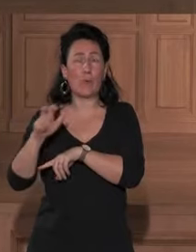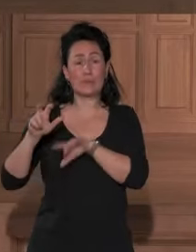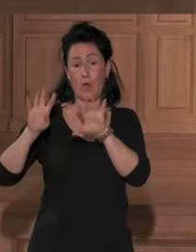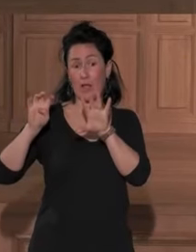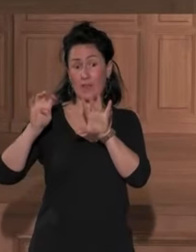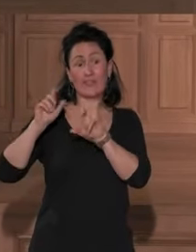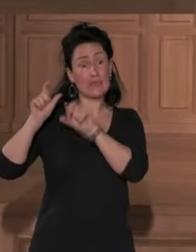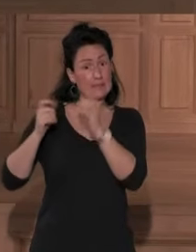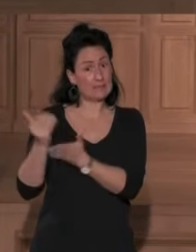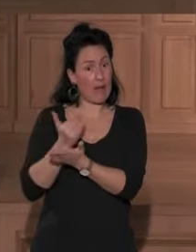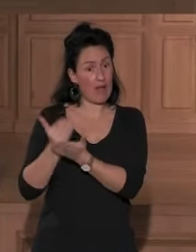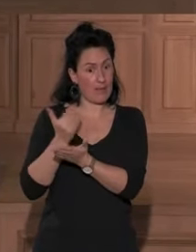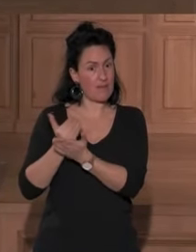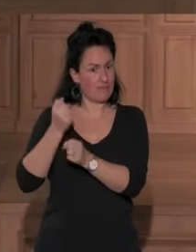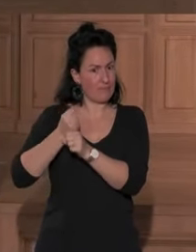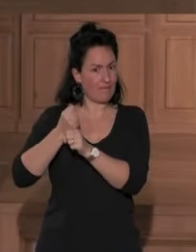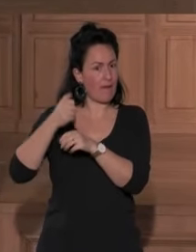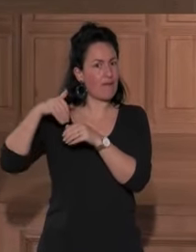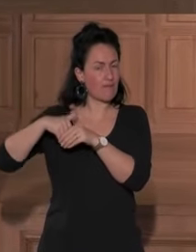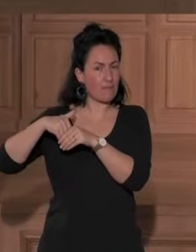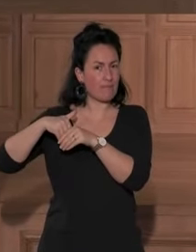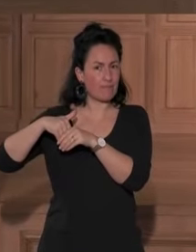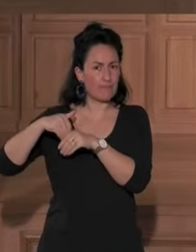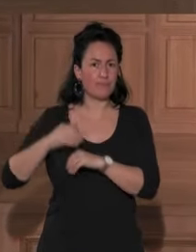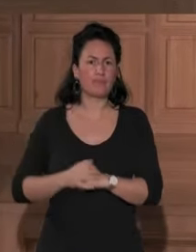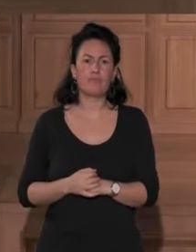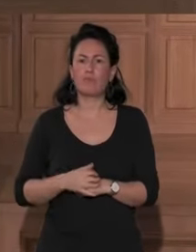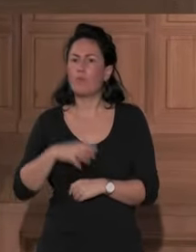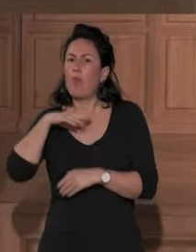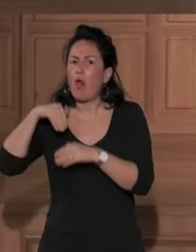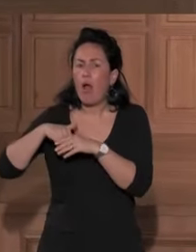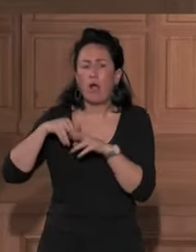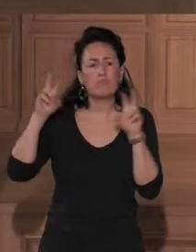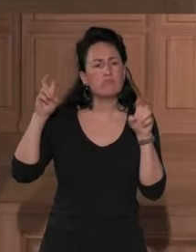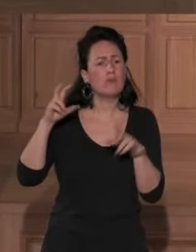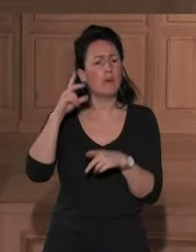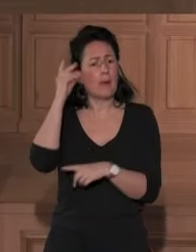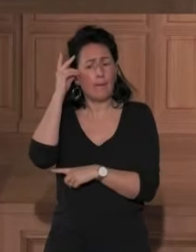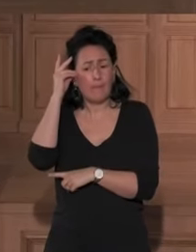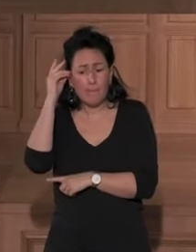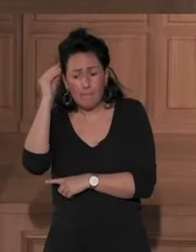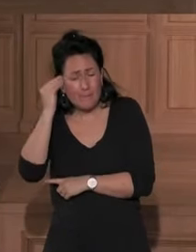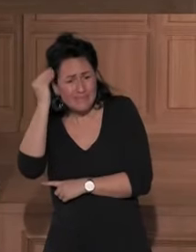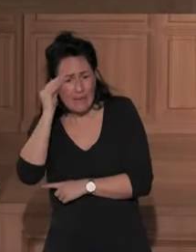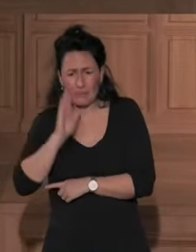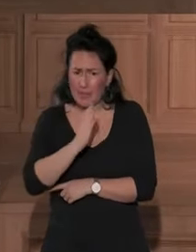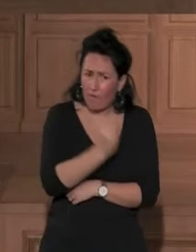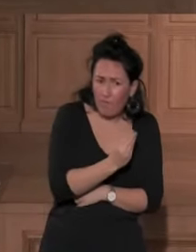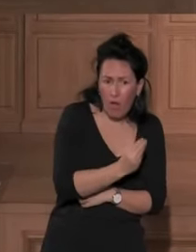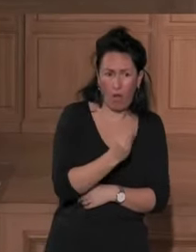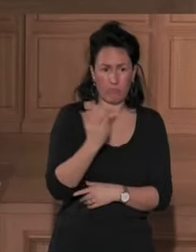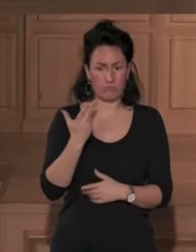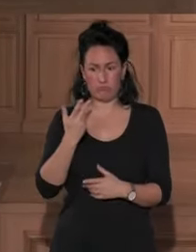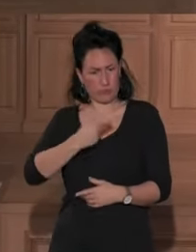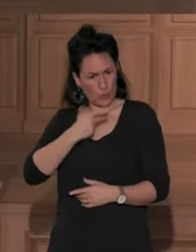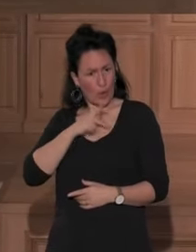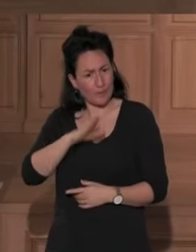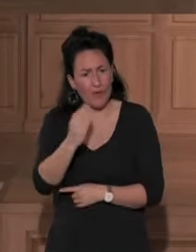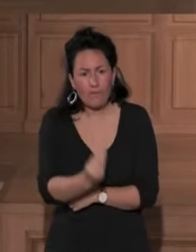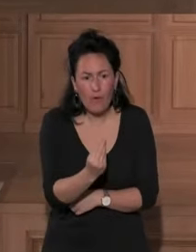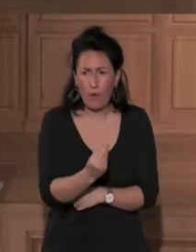390 salariés. Ah oui. On a des pédopsychiatres, un médecin pédiatre à plein temps. On a plusieurs infirmières,